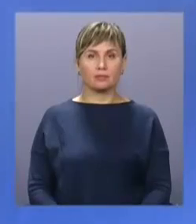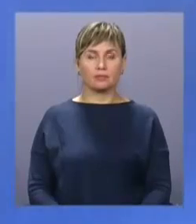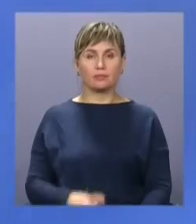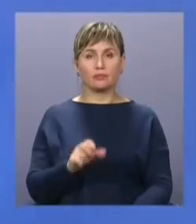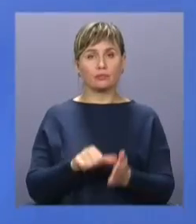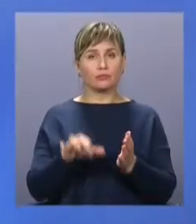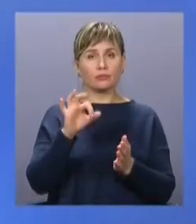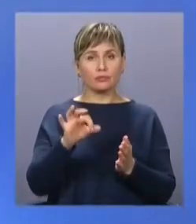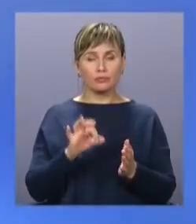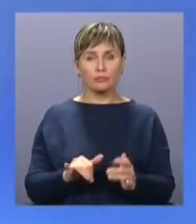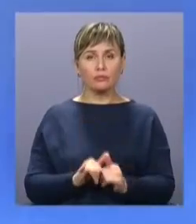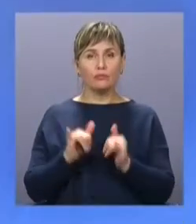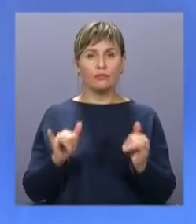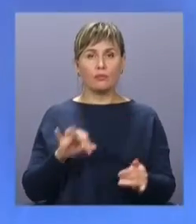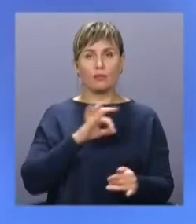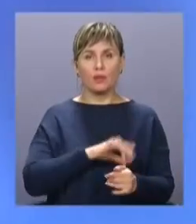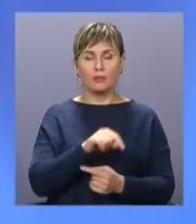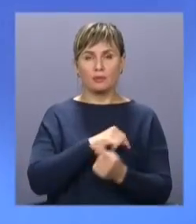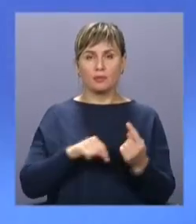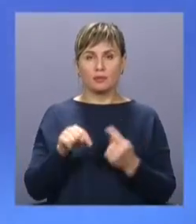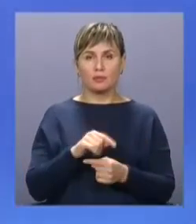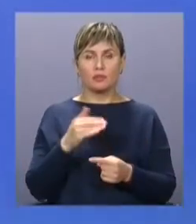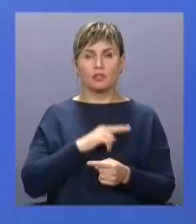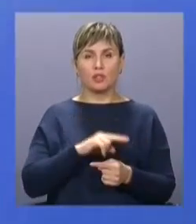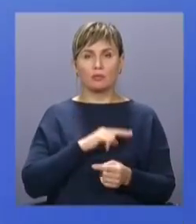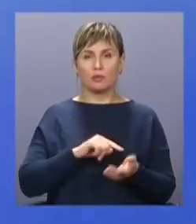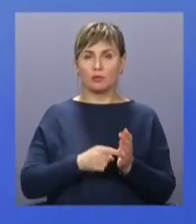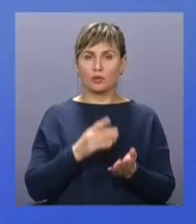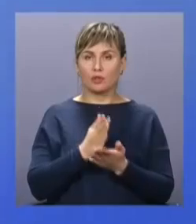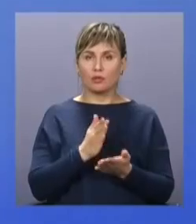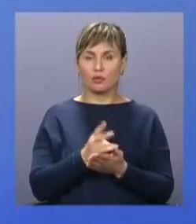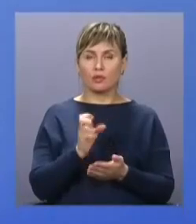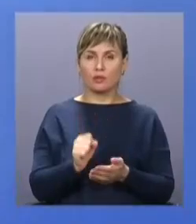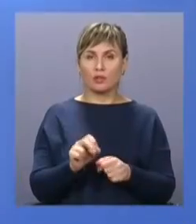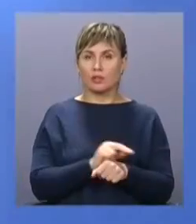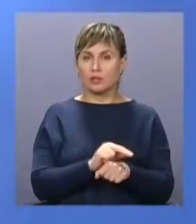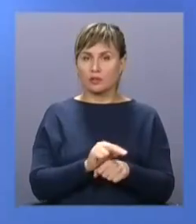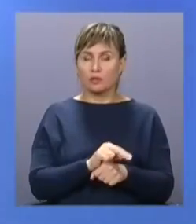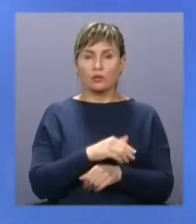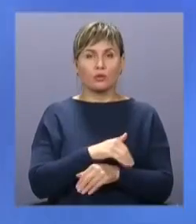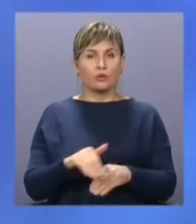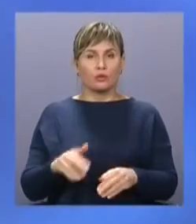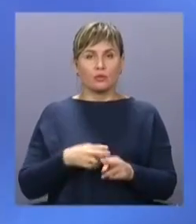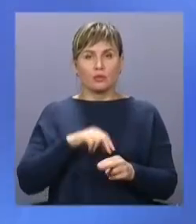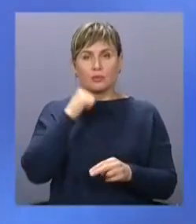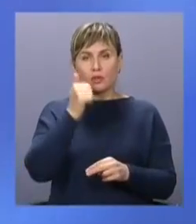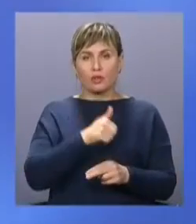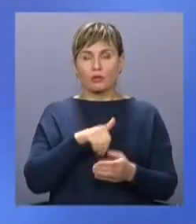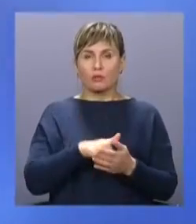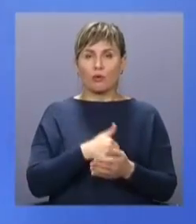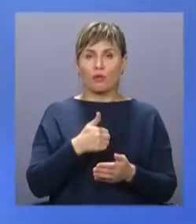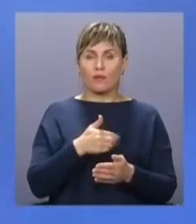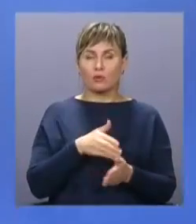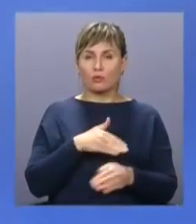На 60% увеличилась прибыль предпринимателей, чьи рабочие точки находятся на отреставрированных улицах. В этом году новый облик